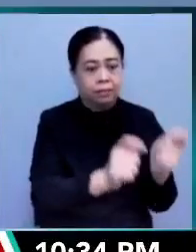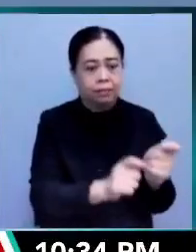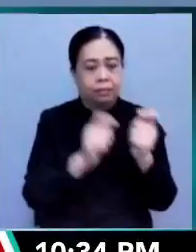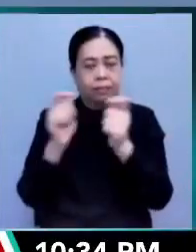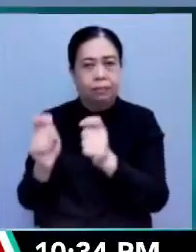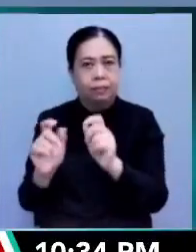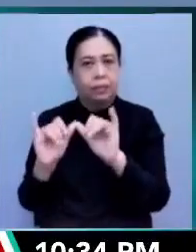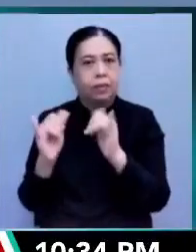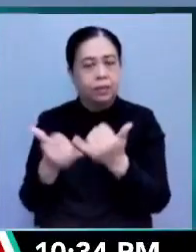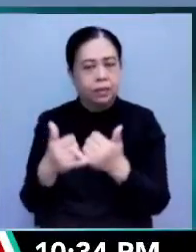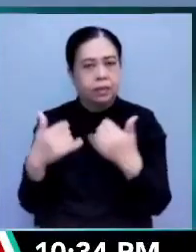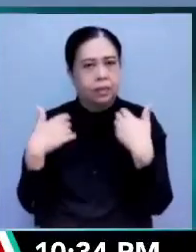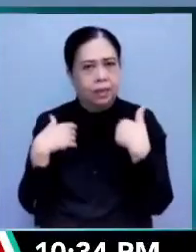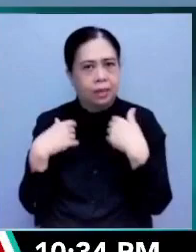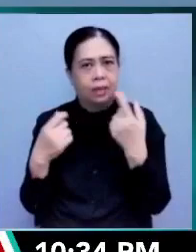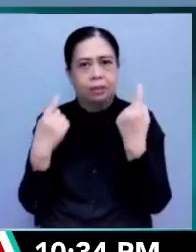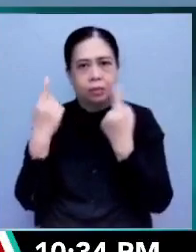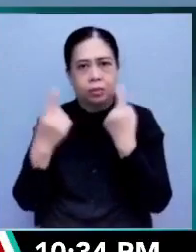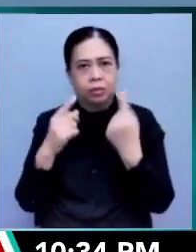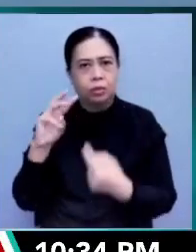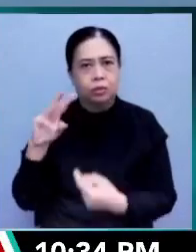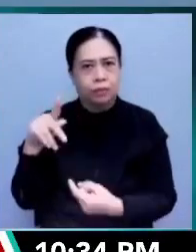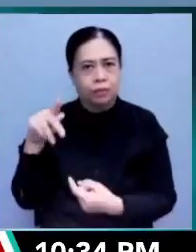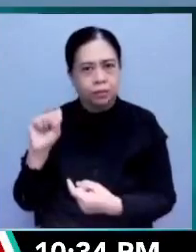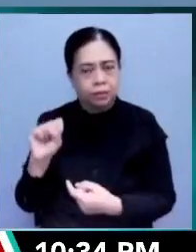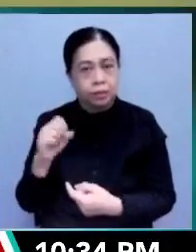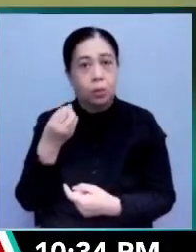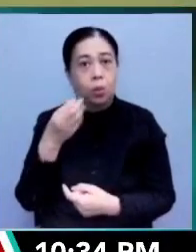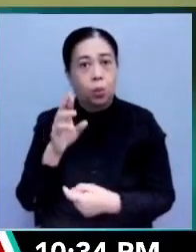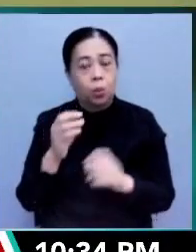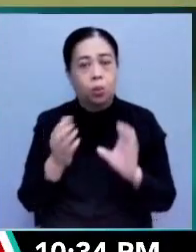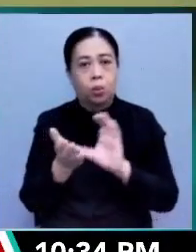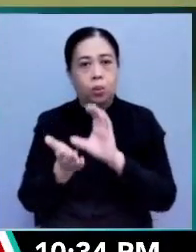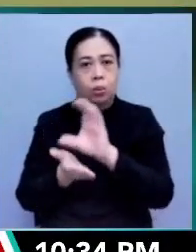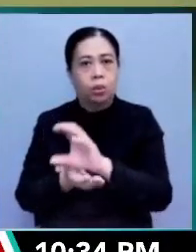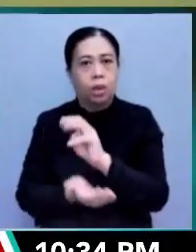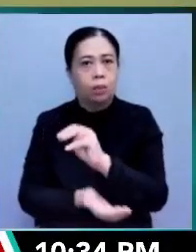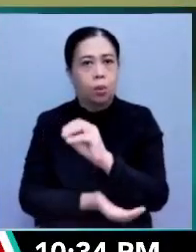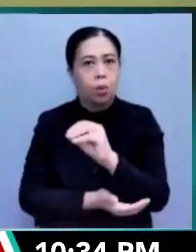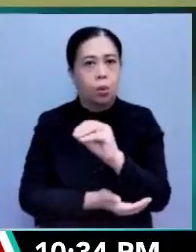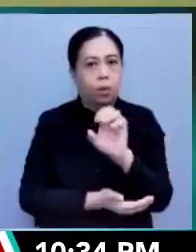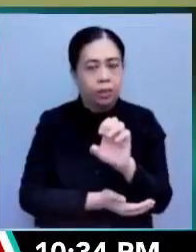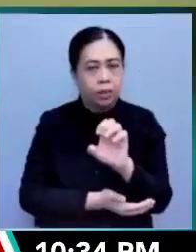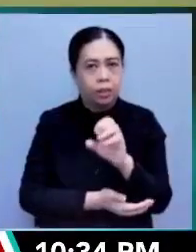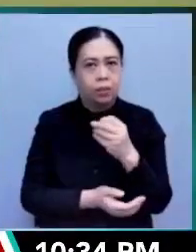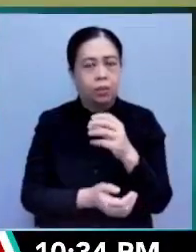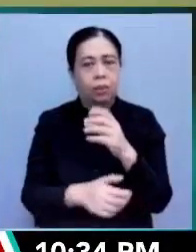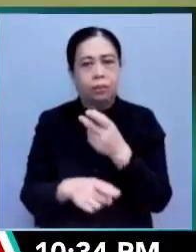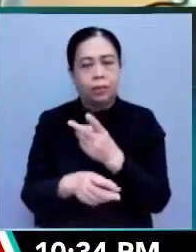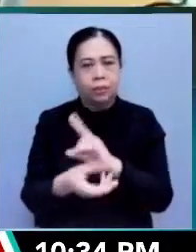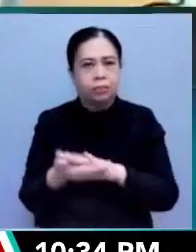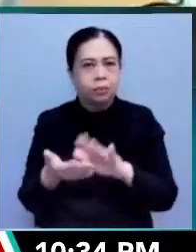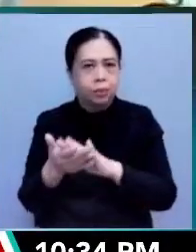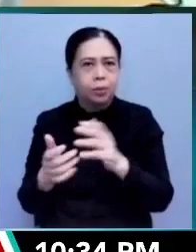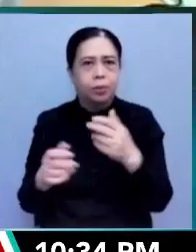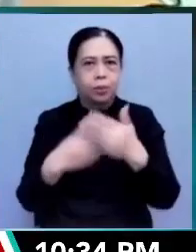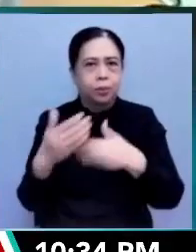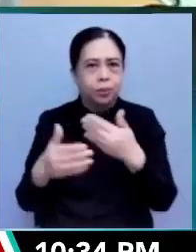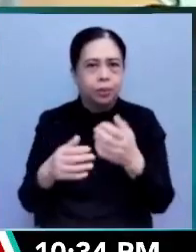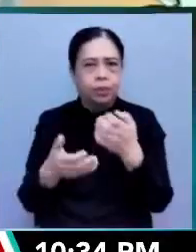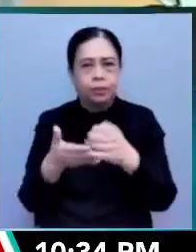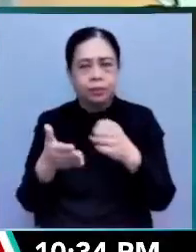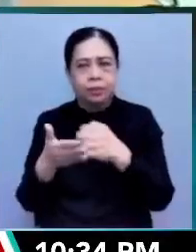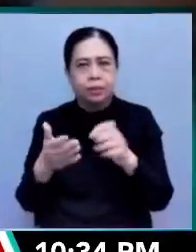may kinalaman sa West Philippine Sea o kaya inilaan sa MOOE o maintenance and other operating expenses ng